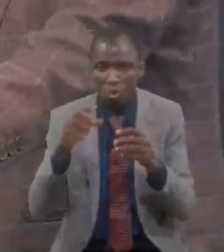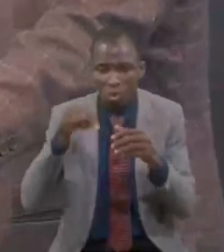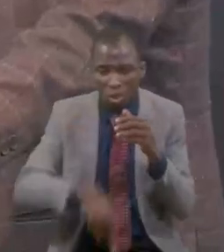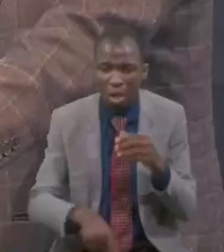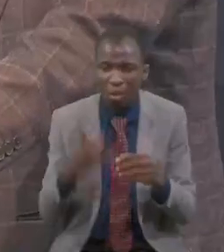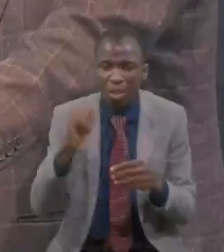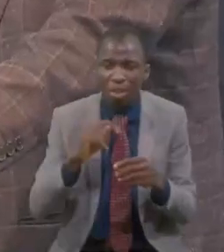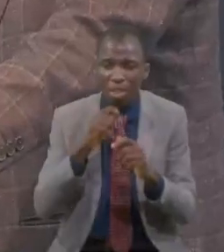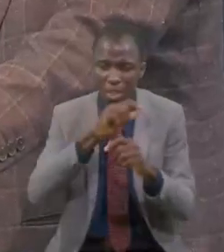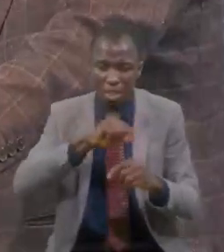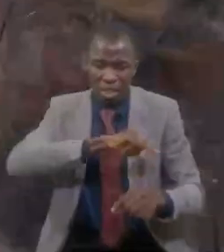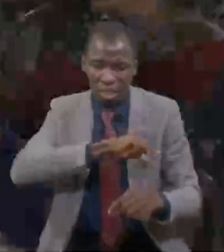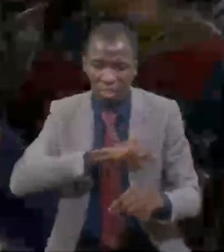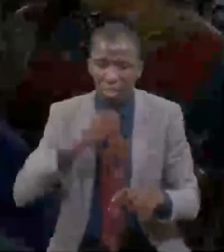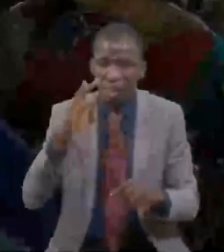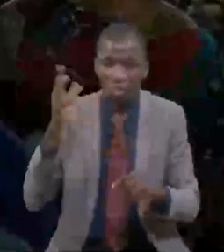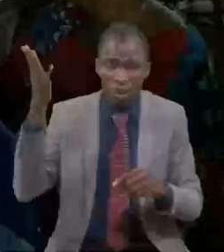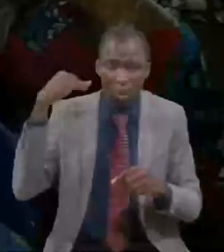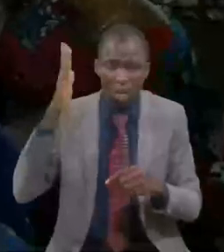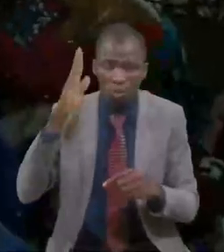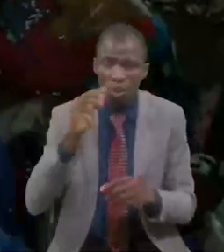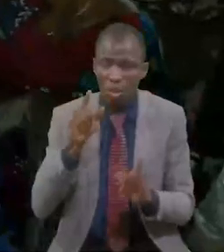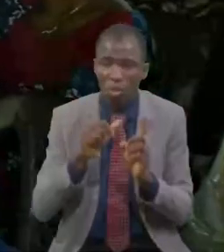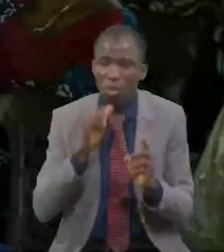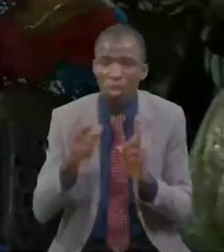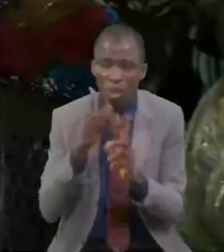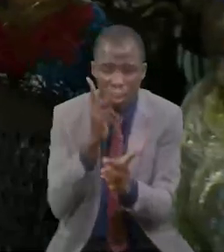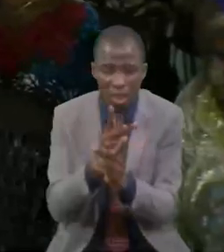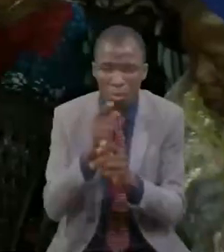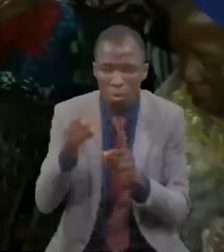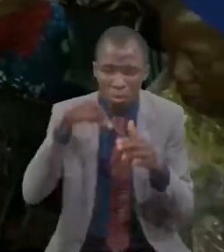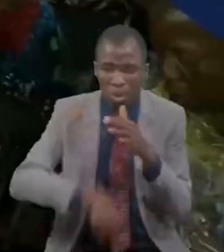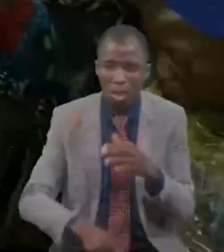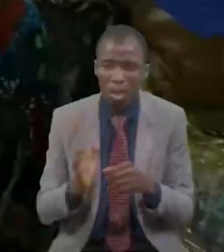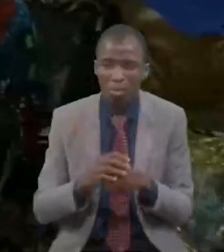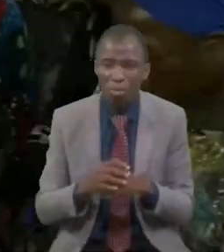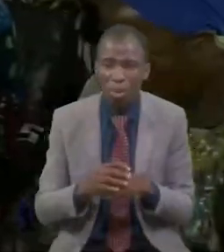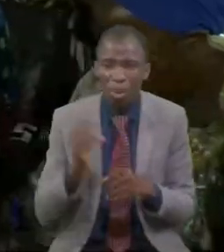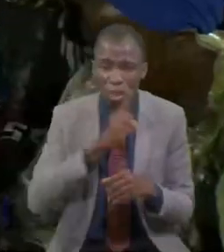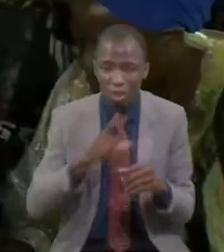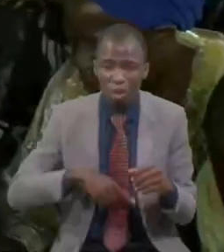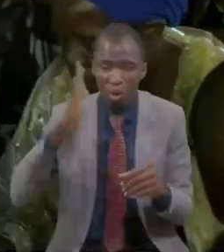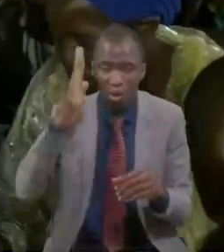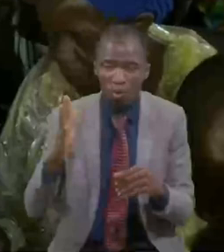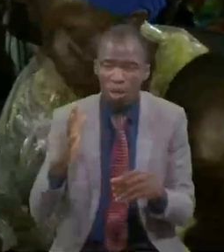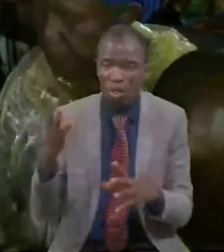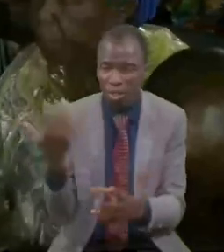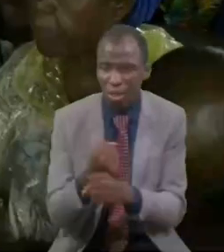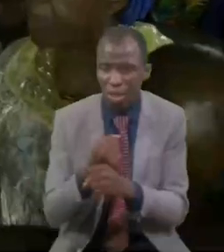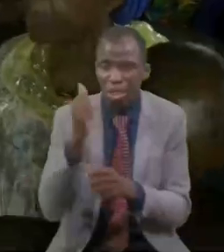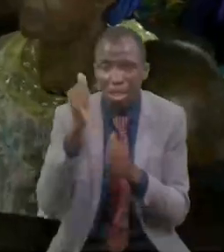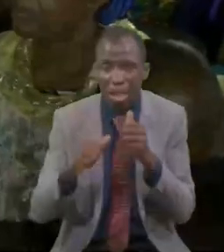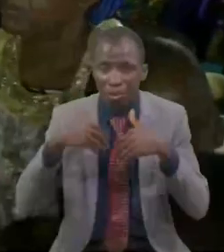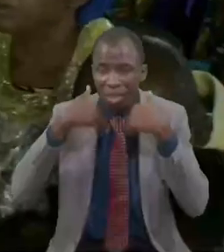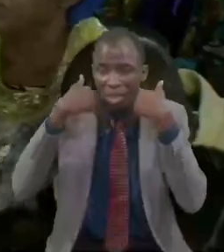assoupir le la culpabilité du passé ne va pas vous écraser le Seigneur va